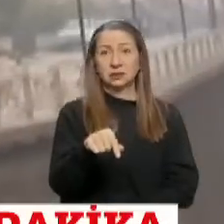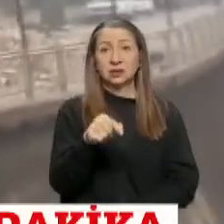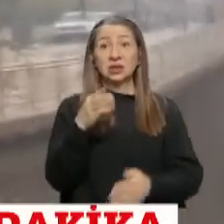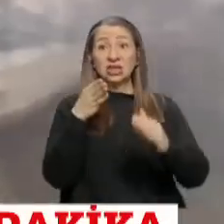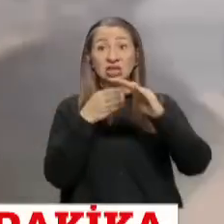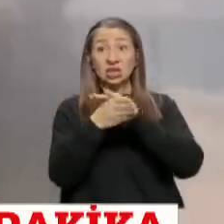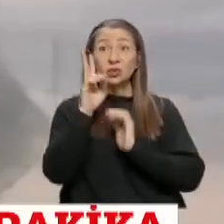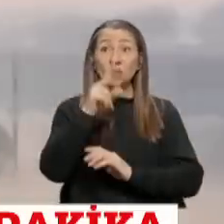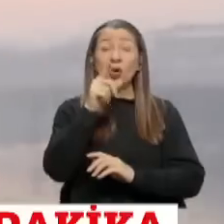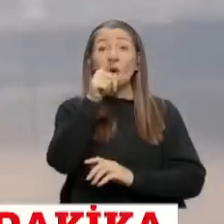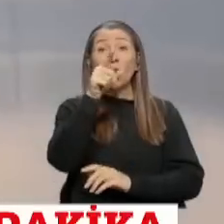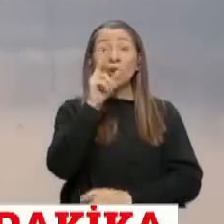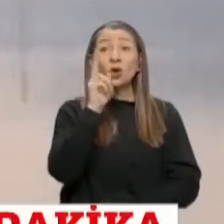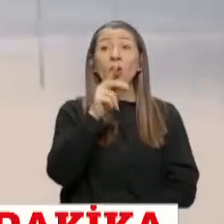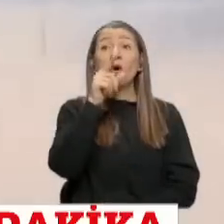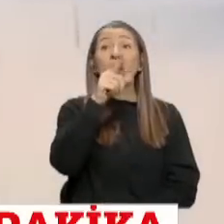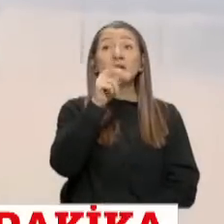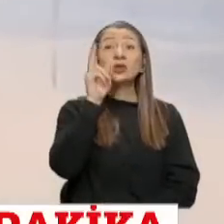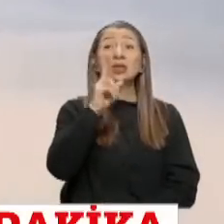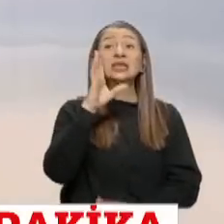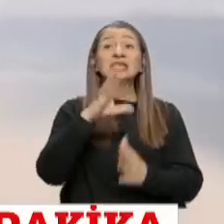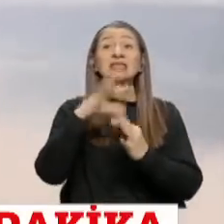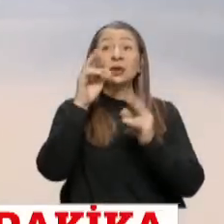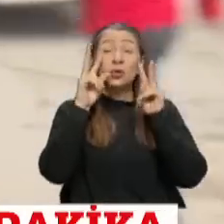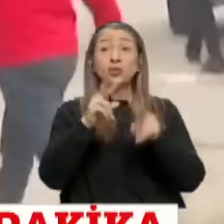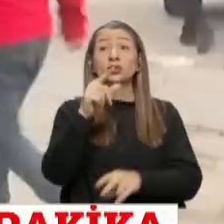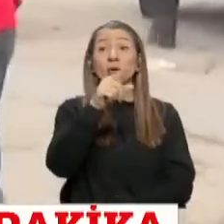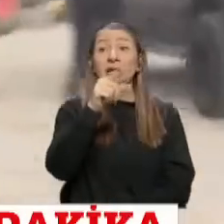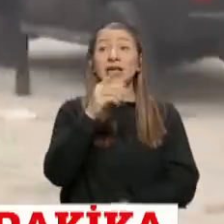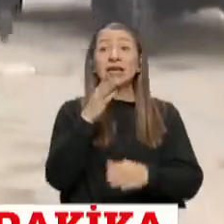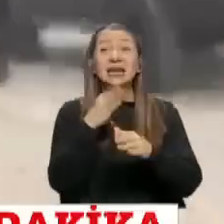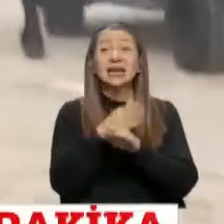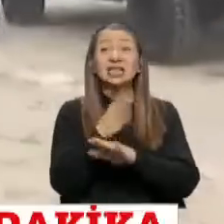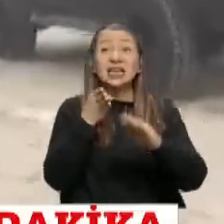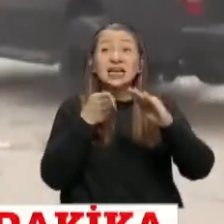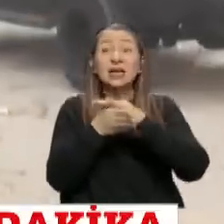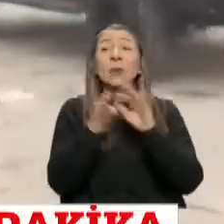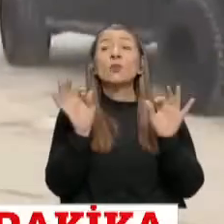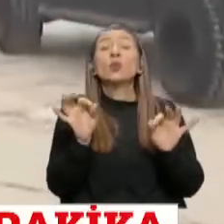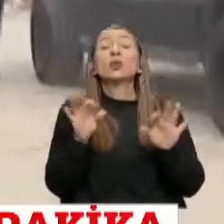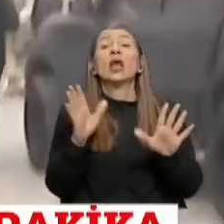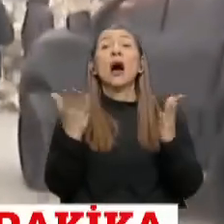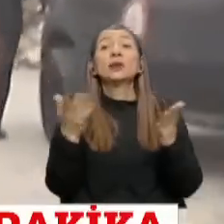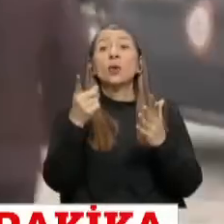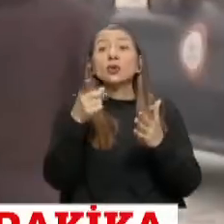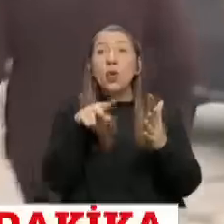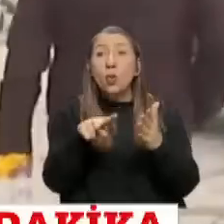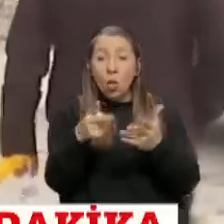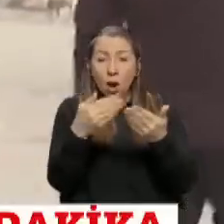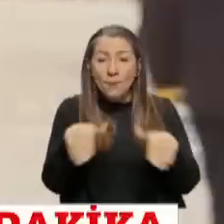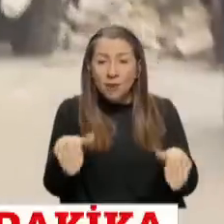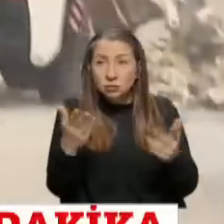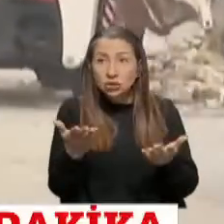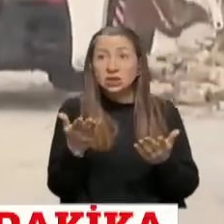girin, içeriği görün, orayı görün. Bak oradakilerini görün, insanlar görsün orayı. Ya gerçekten içeriye girmek mümkün değil. Artık orası yol da